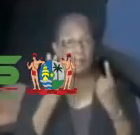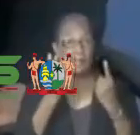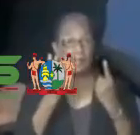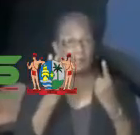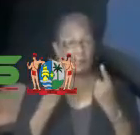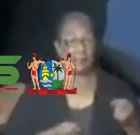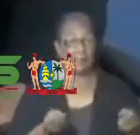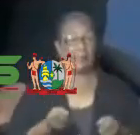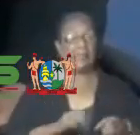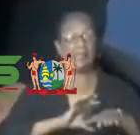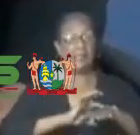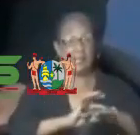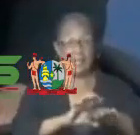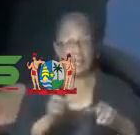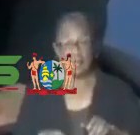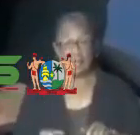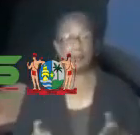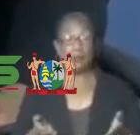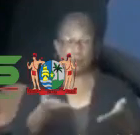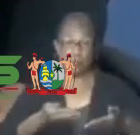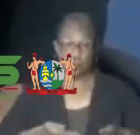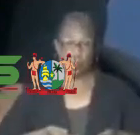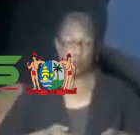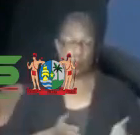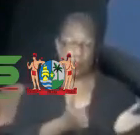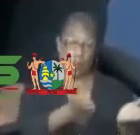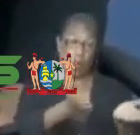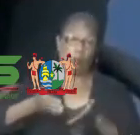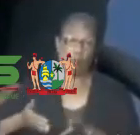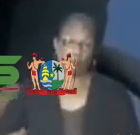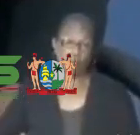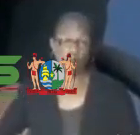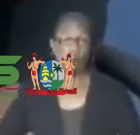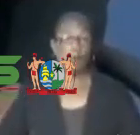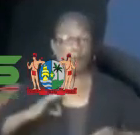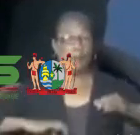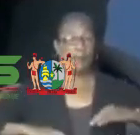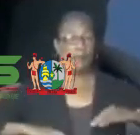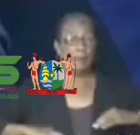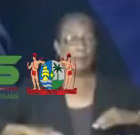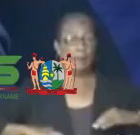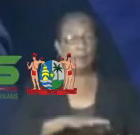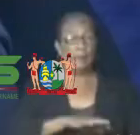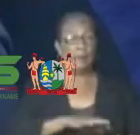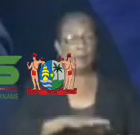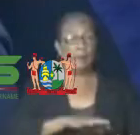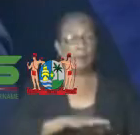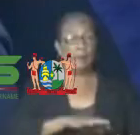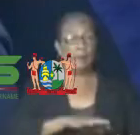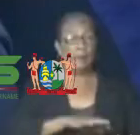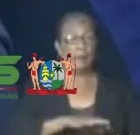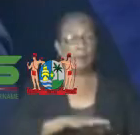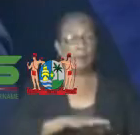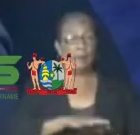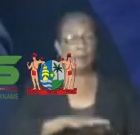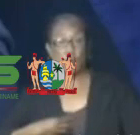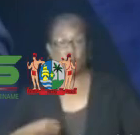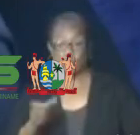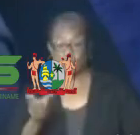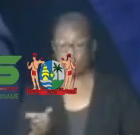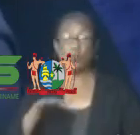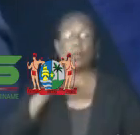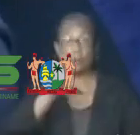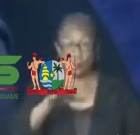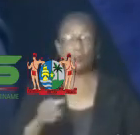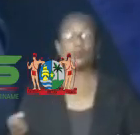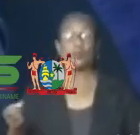regeringsleiders hier verwacht worden van de 15 lidstaten met een ministeriële en technische delegatie. Ruim 400 personen zullen aanwezig zijn.